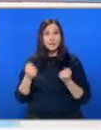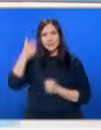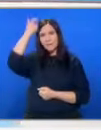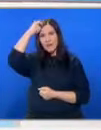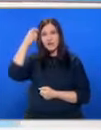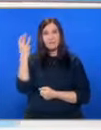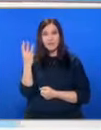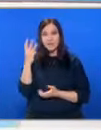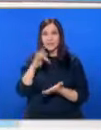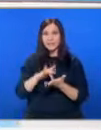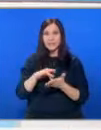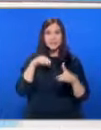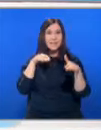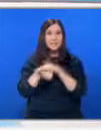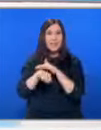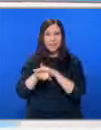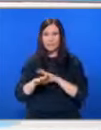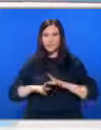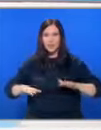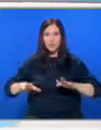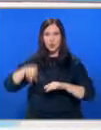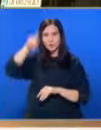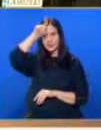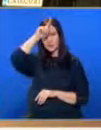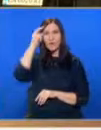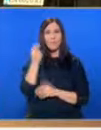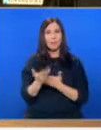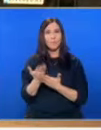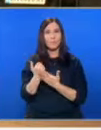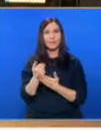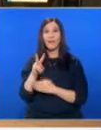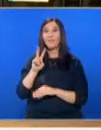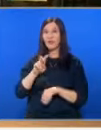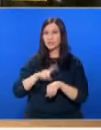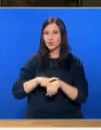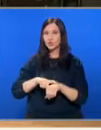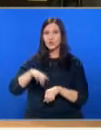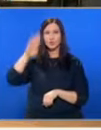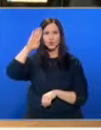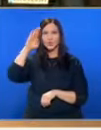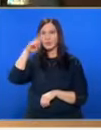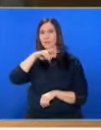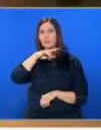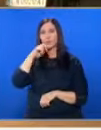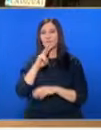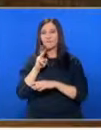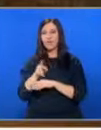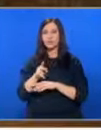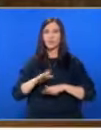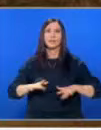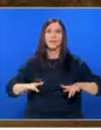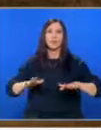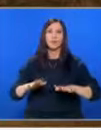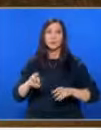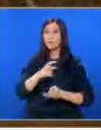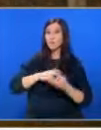на МВР в трите центъра за мигранти на територията на София. Малко преди 20 часа служители на СДВР влязоха на територията